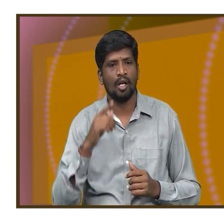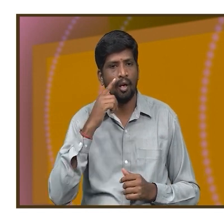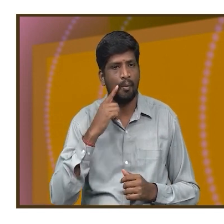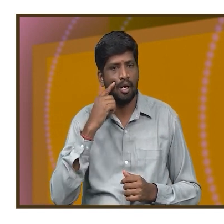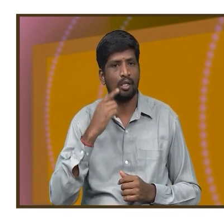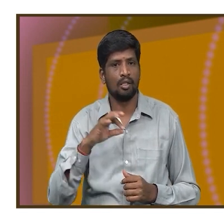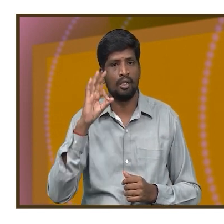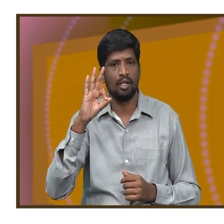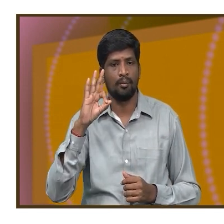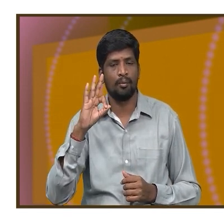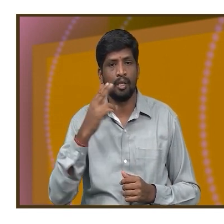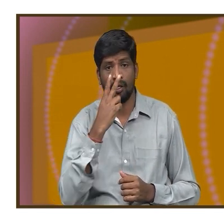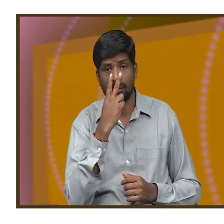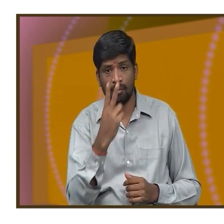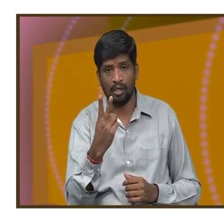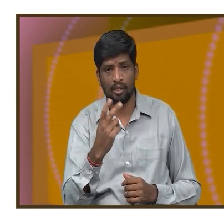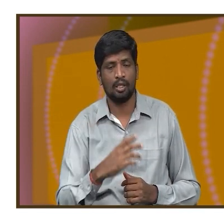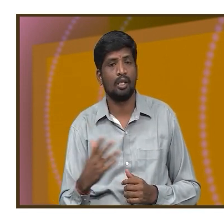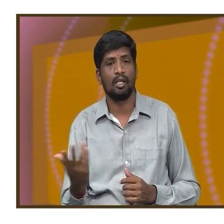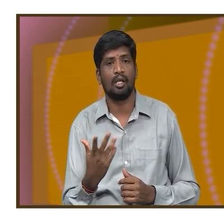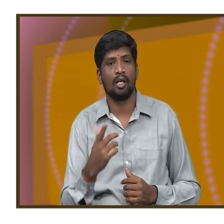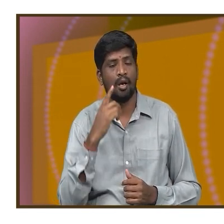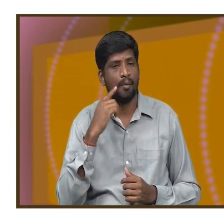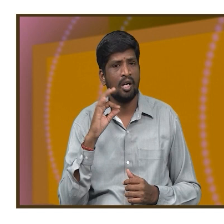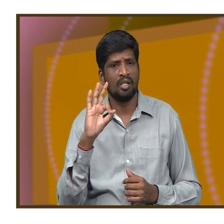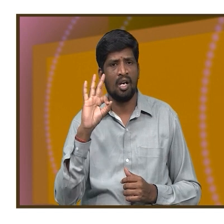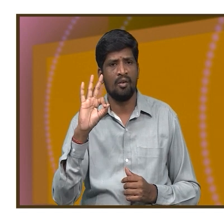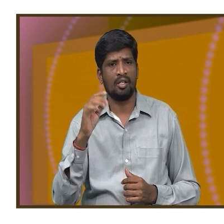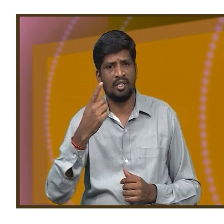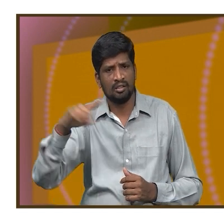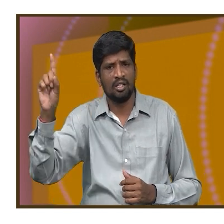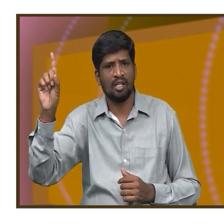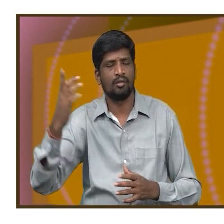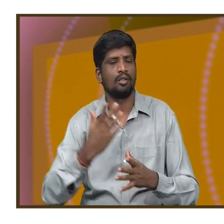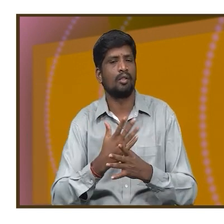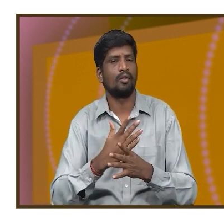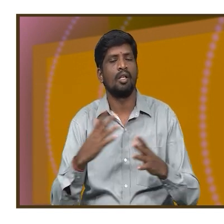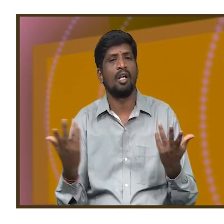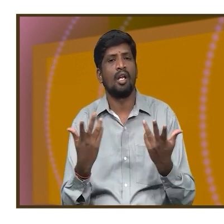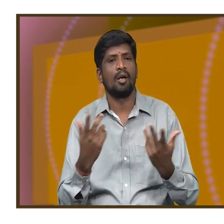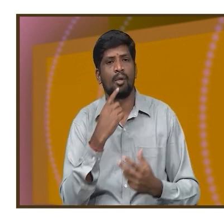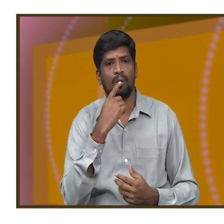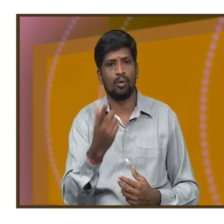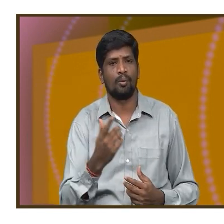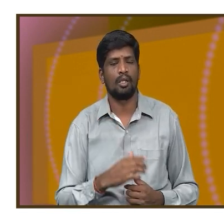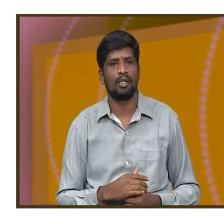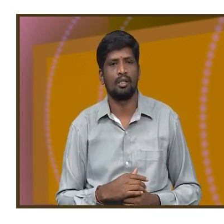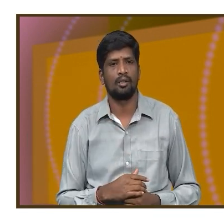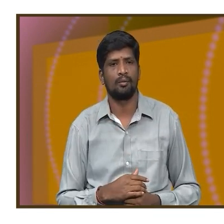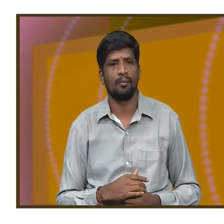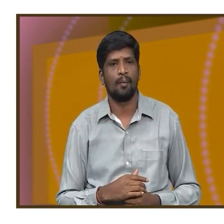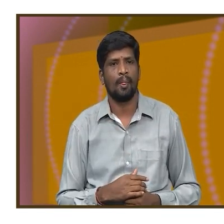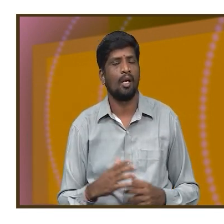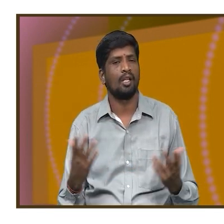மாரியினுடைய நேர்மை வெளிப்படும் இடங்கள் ஒன்று கூறுக. மாரி ஒரு நேர்மையான தொழிலாளி. அவருடைய நேர்மை எந்த நிறைய இடங்களில் அந்த இடத்துல நேர்மை